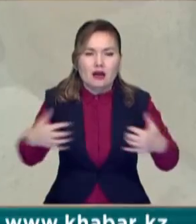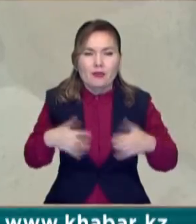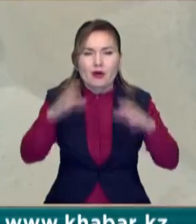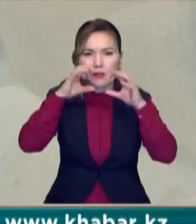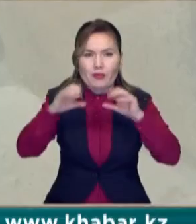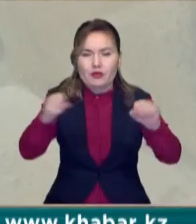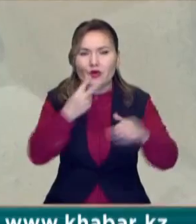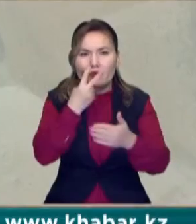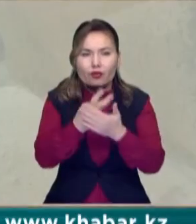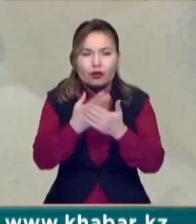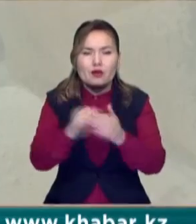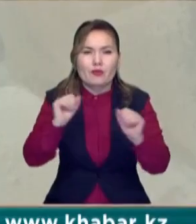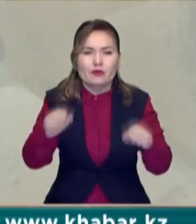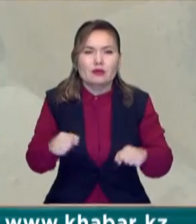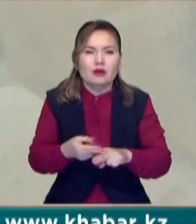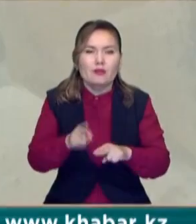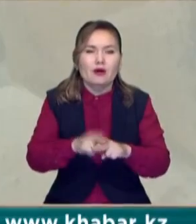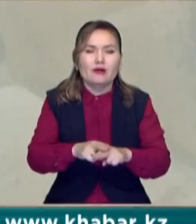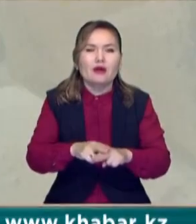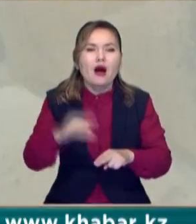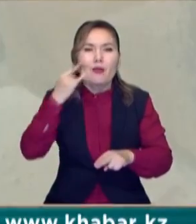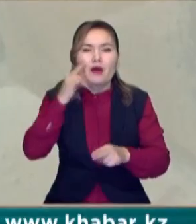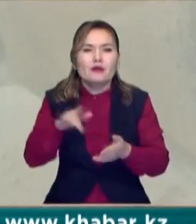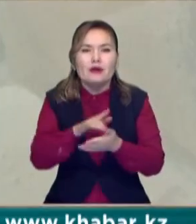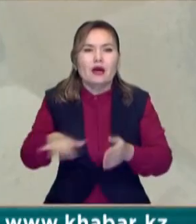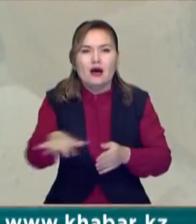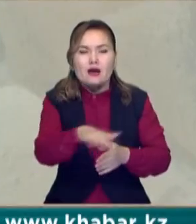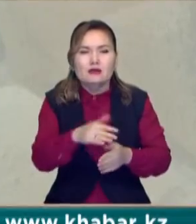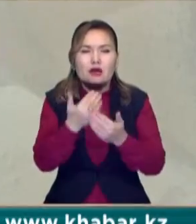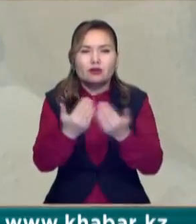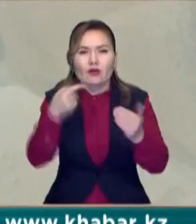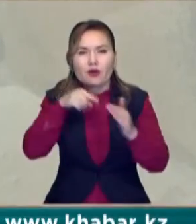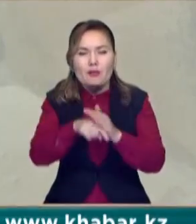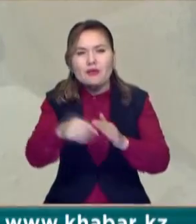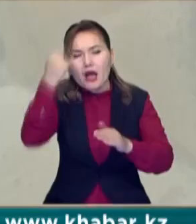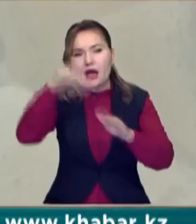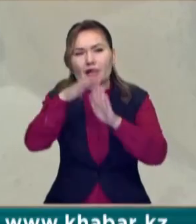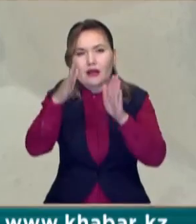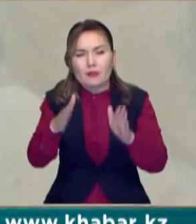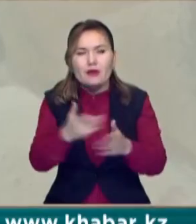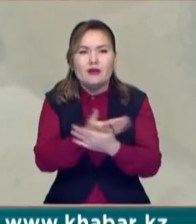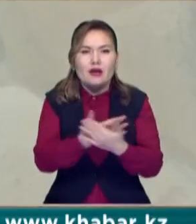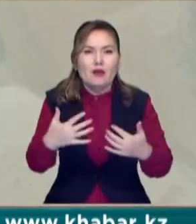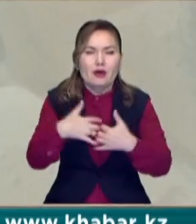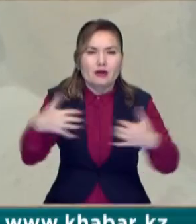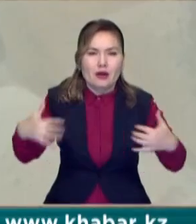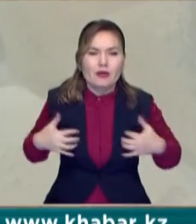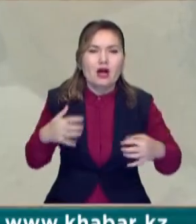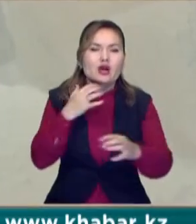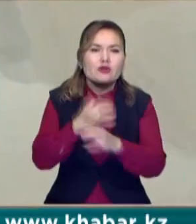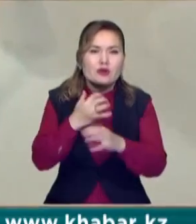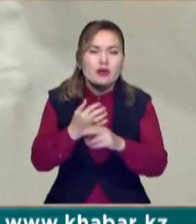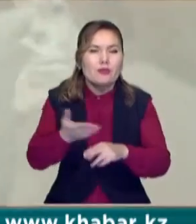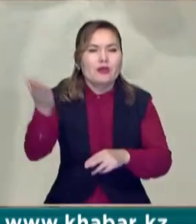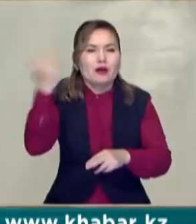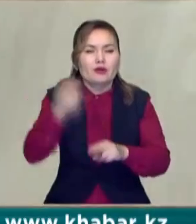Ертіс өңірінің мақтанышы әйгілі қазқонақ палеонтологиялық ескерткіші. Ондағы табылғанына жан жануарлардың сүйектері